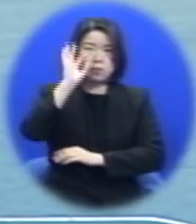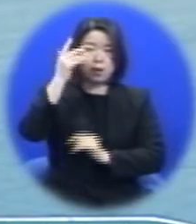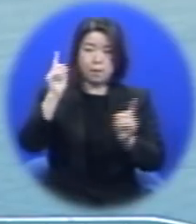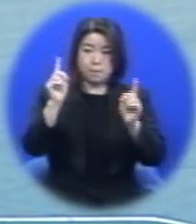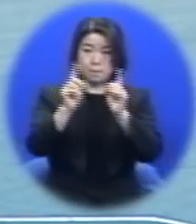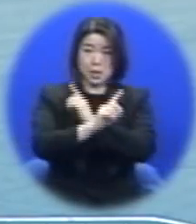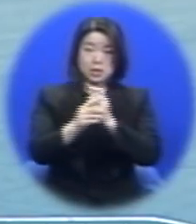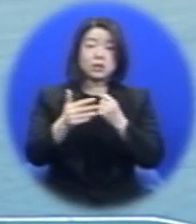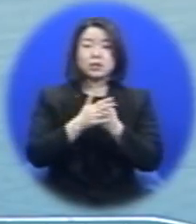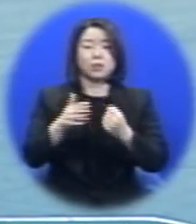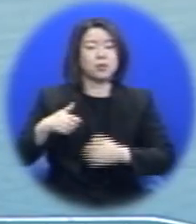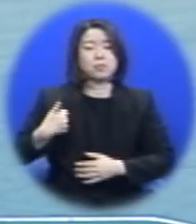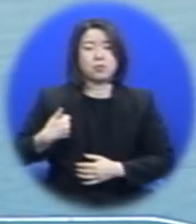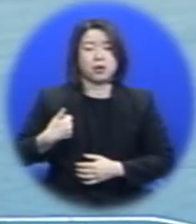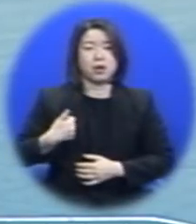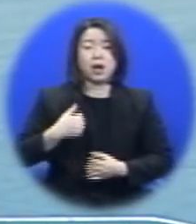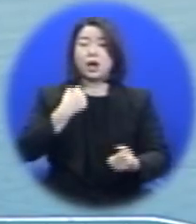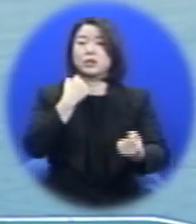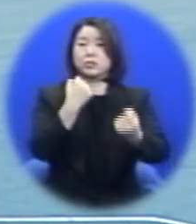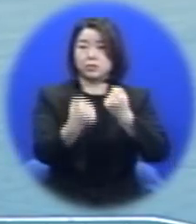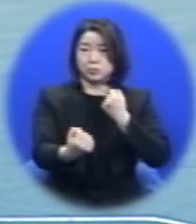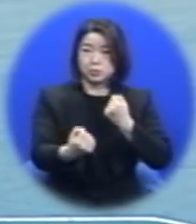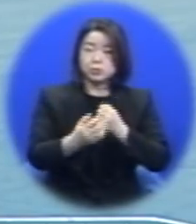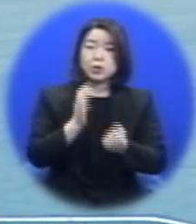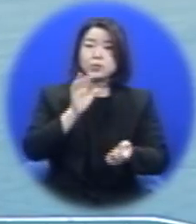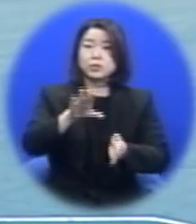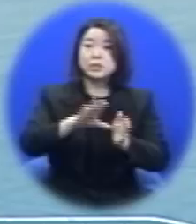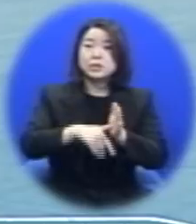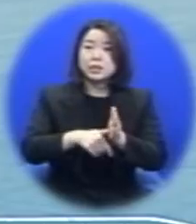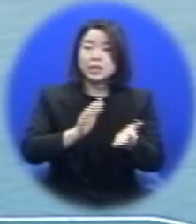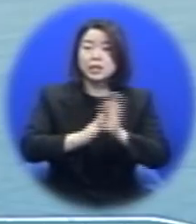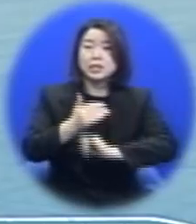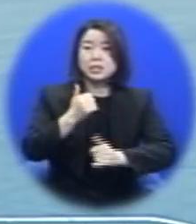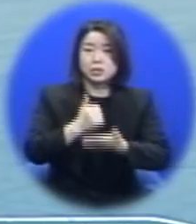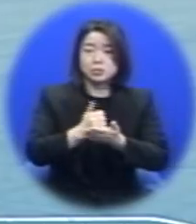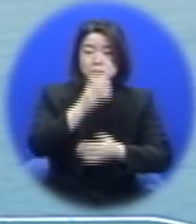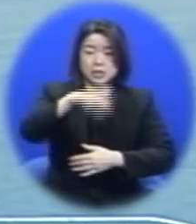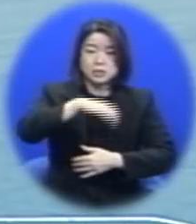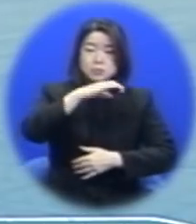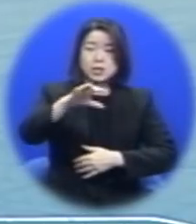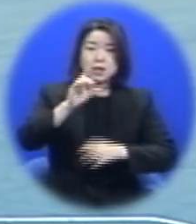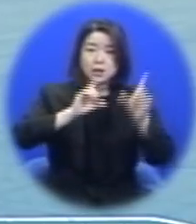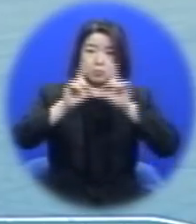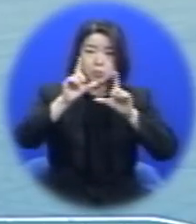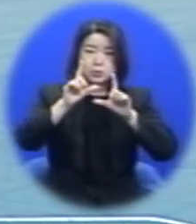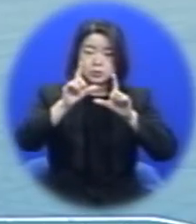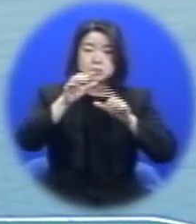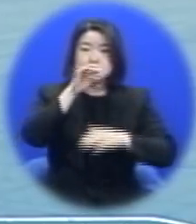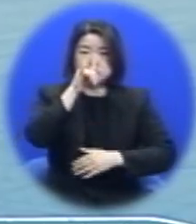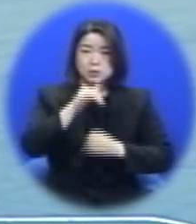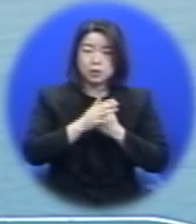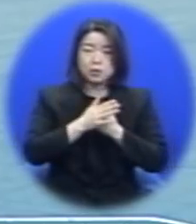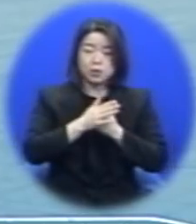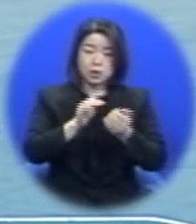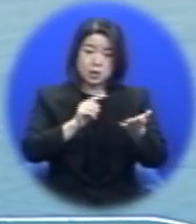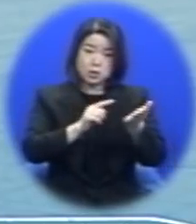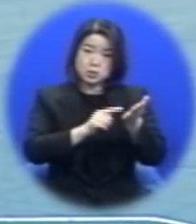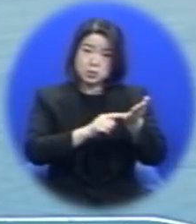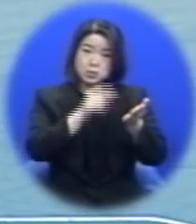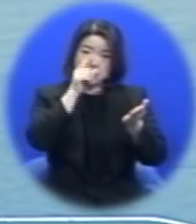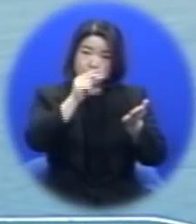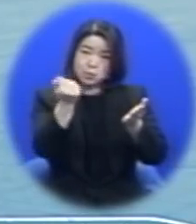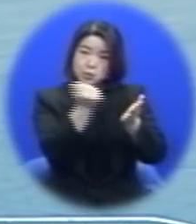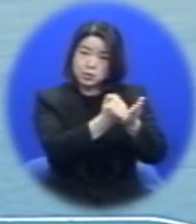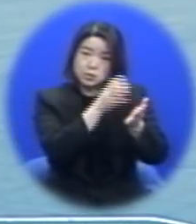때문입니다. 그럼에도 불구하고 그때 예수님께는 십자가의 흔적이 있었습니다. 손에 못자국이 있었고